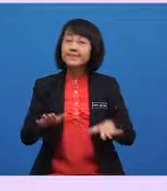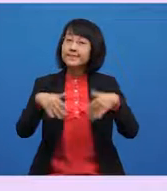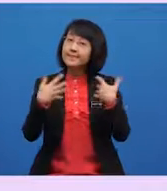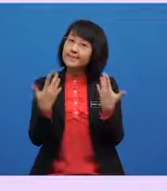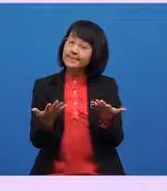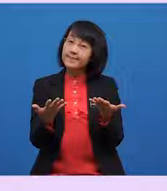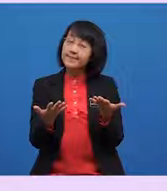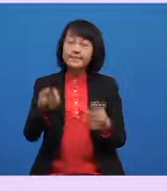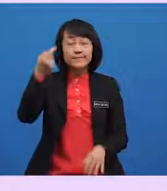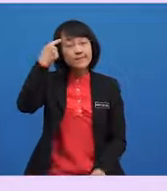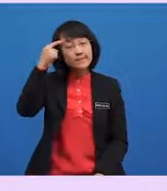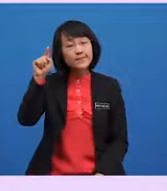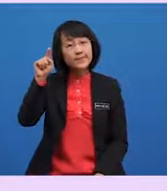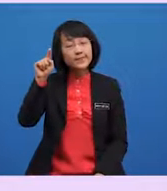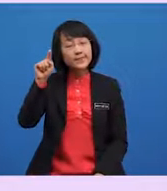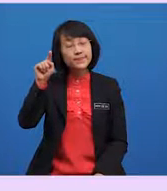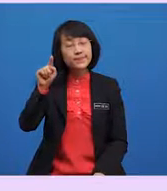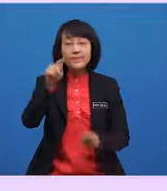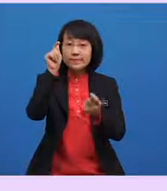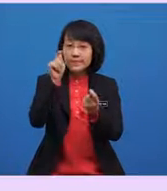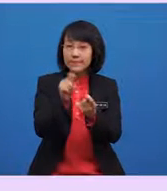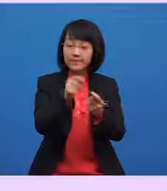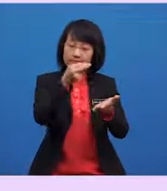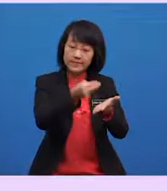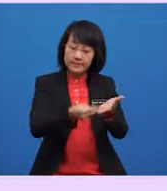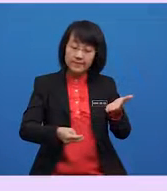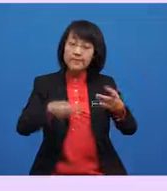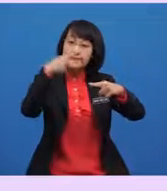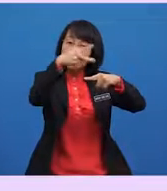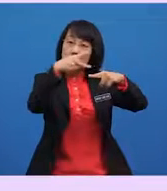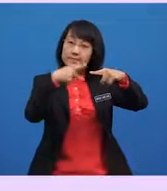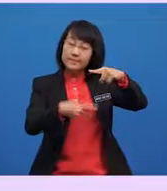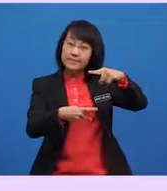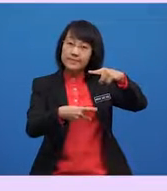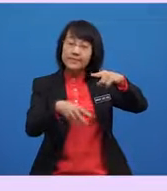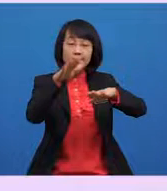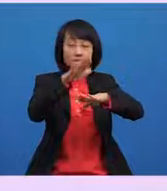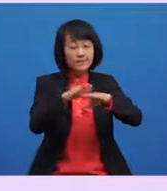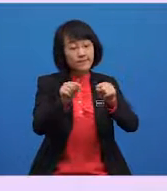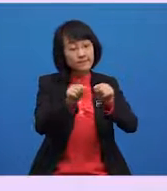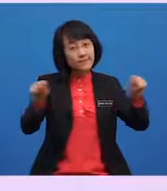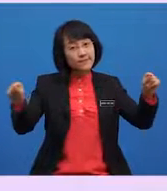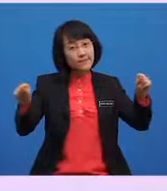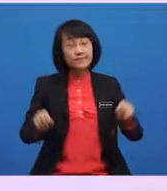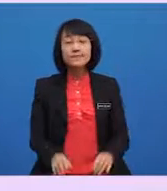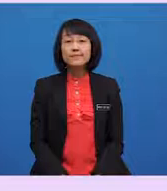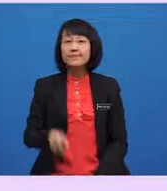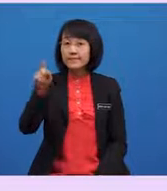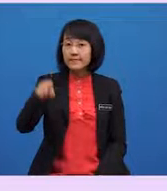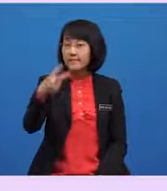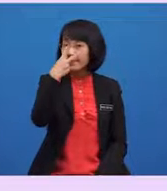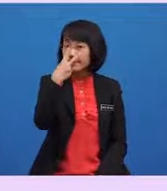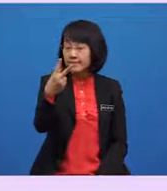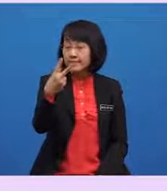Bagaimana untuk menentukan nilai pecahan di atas garis nombor ini? Kita perlu